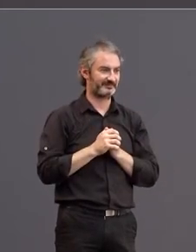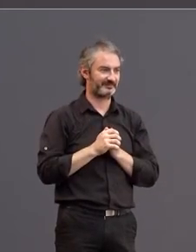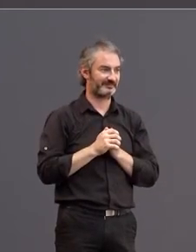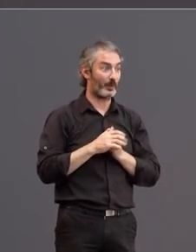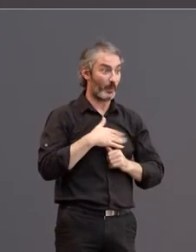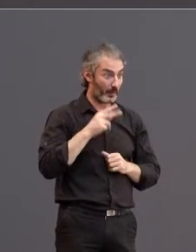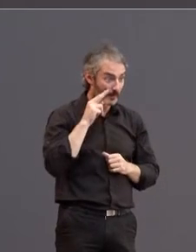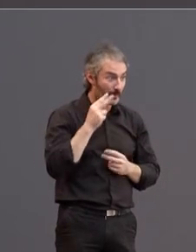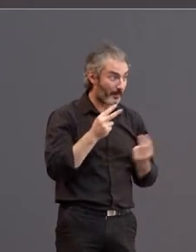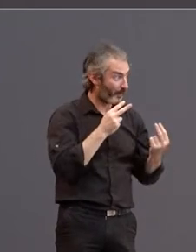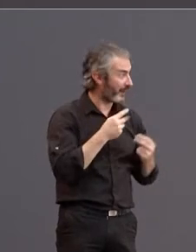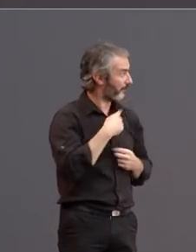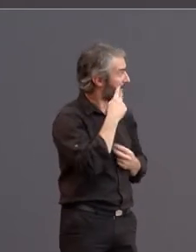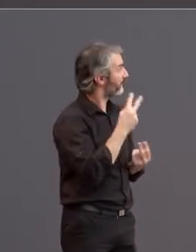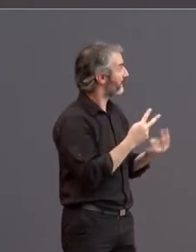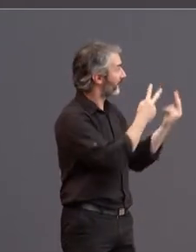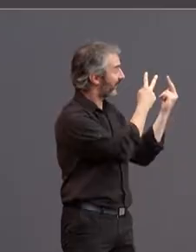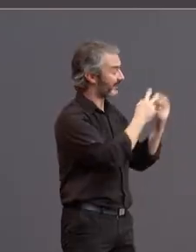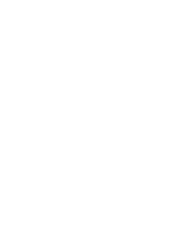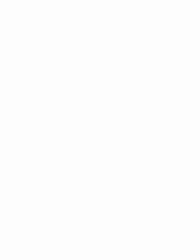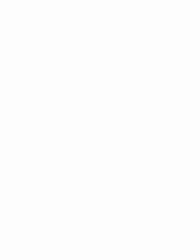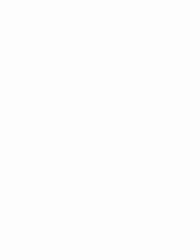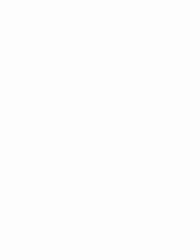voleu veure? Quin teniu una mostra? Va.